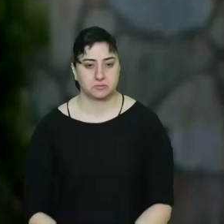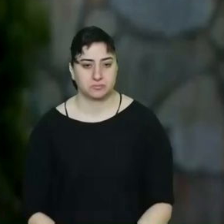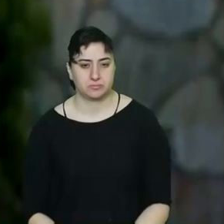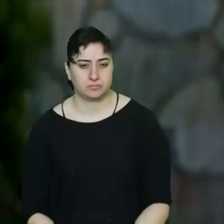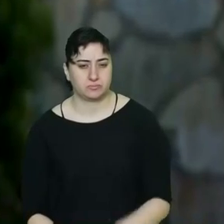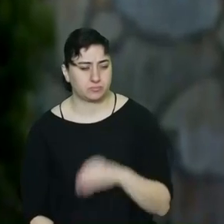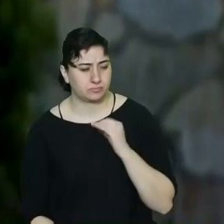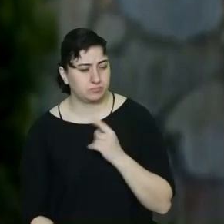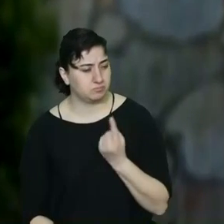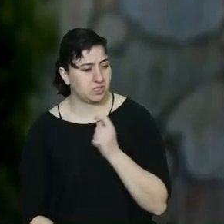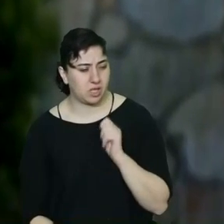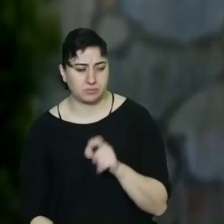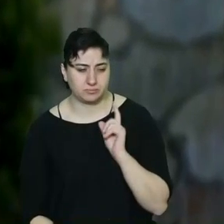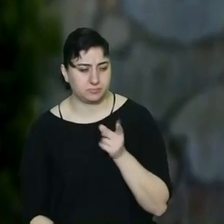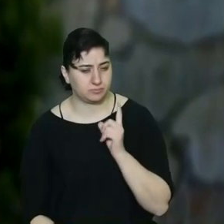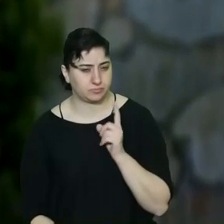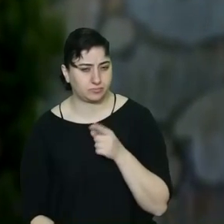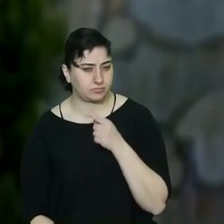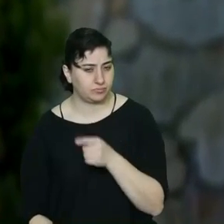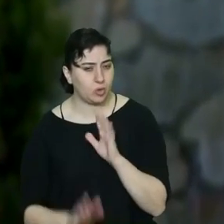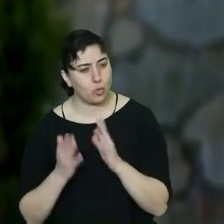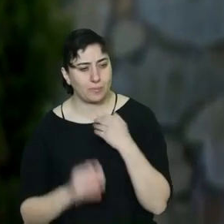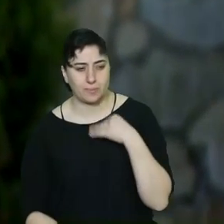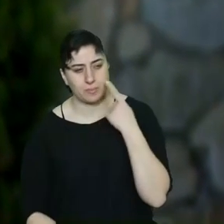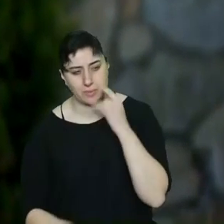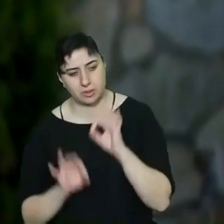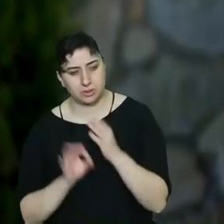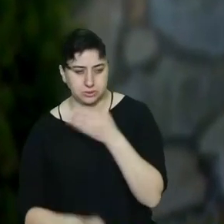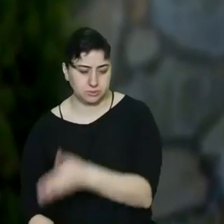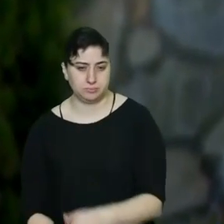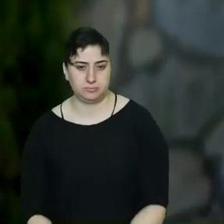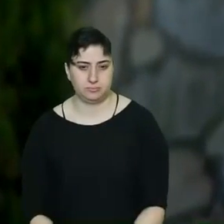Ya kesin bir şey yaptım. Şu odasına bir bakayım be.